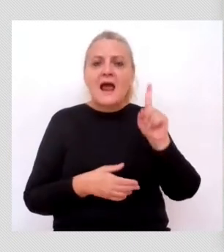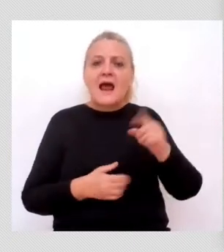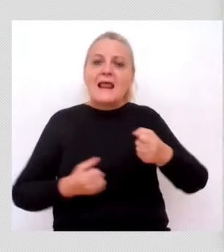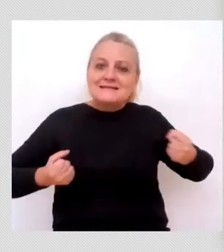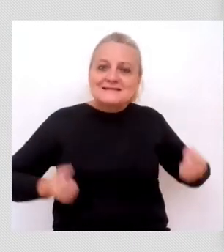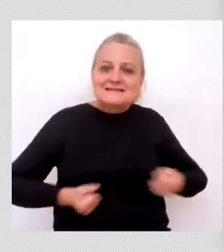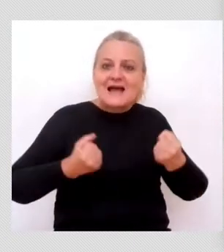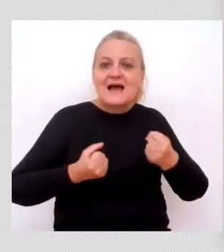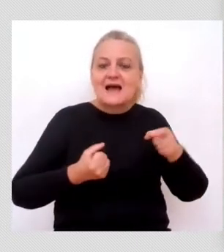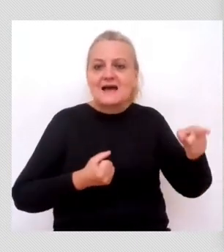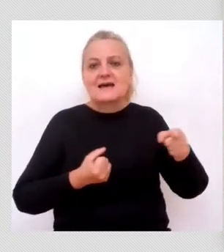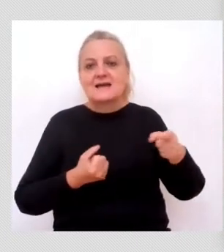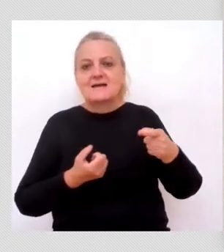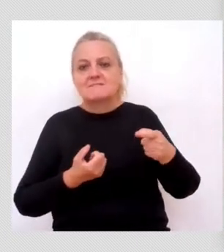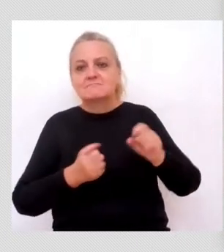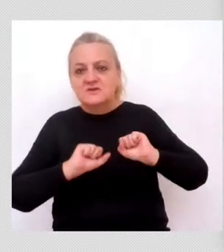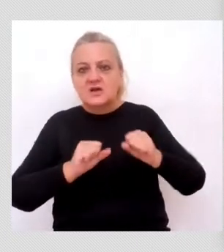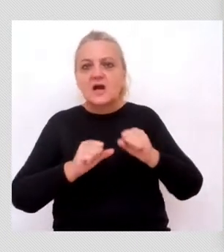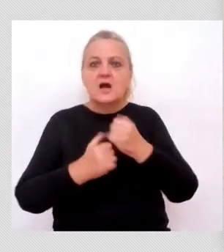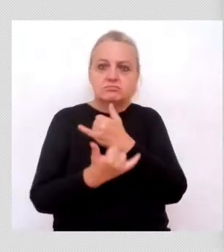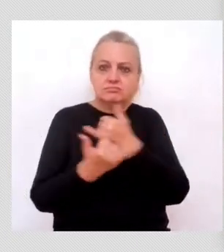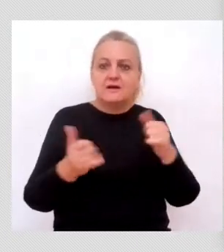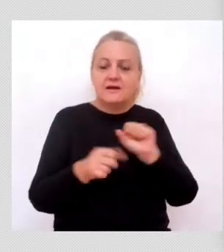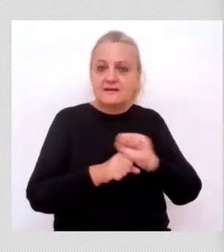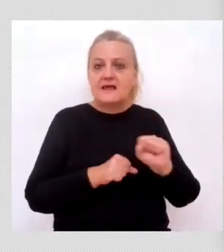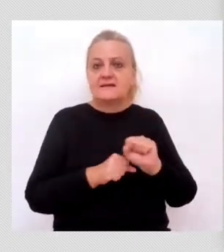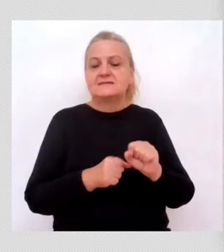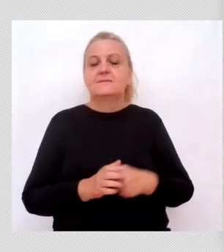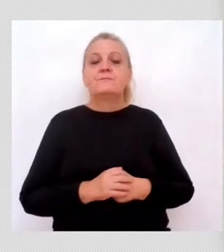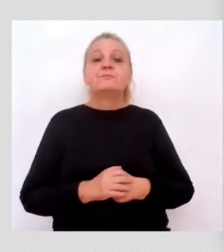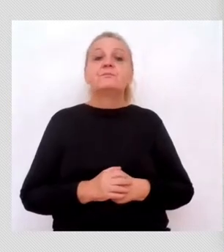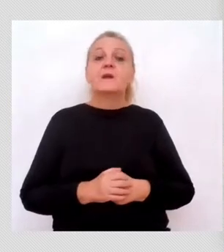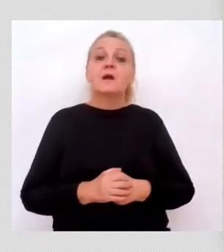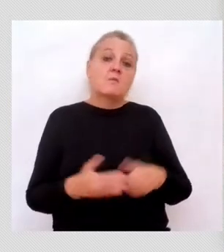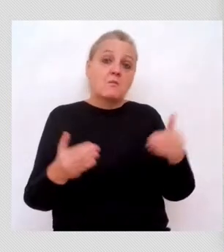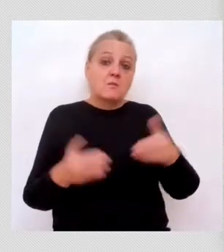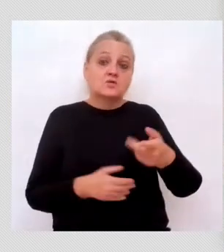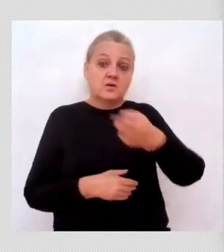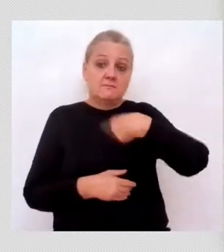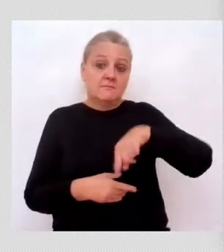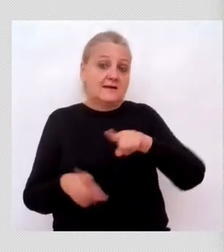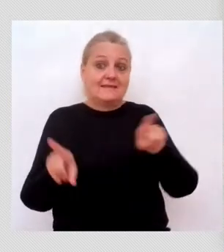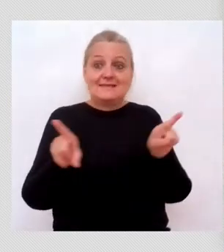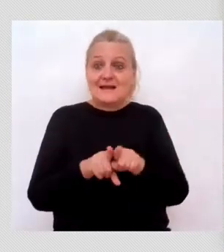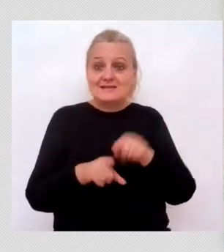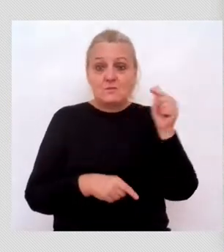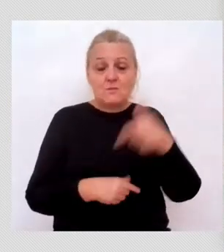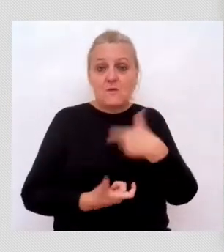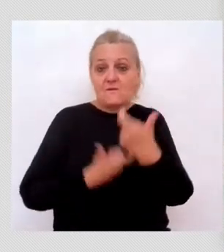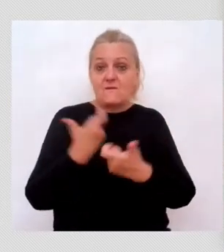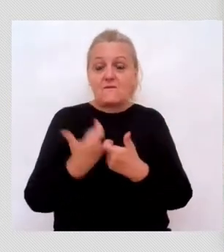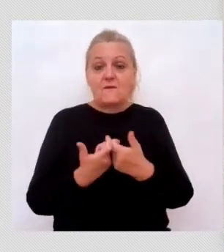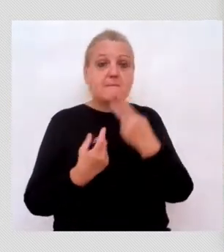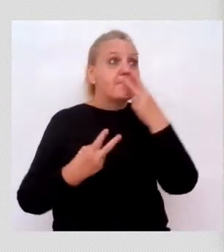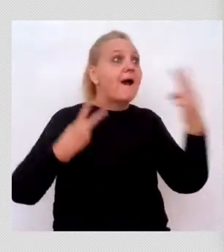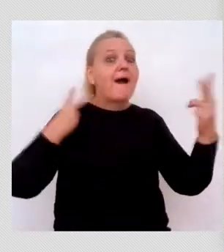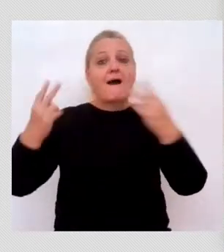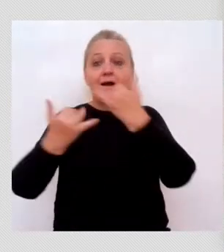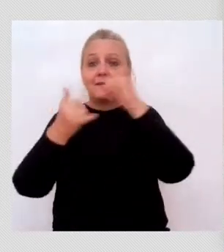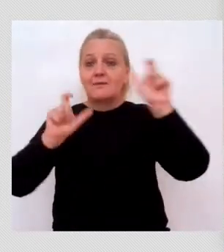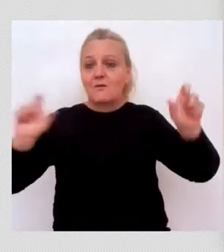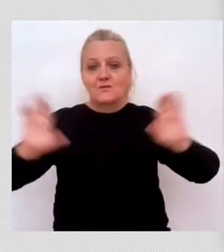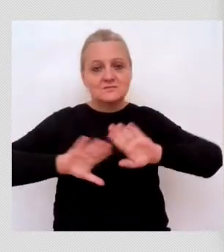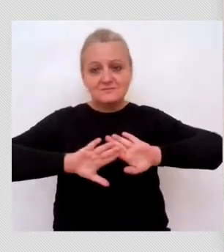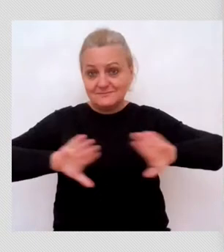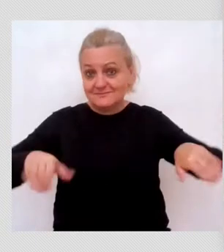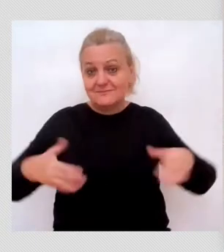ten mandat jak cytrynę i jednak pewne działania podejmują. I być może my powinniśmy zrobić tak samo, a przestać się oglądać na innych. To